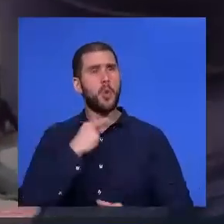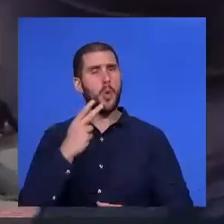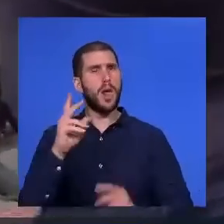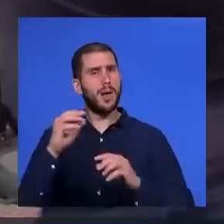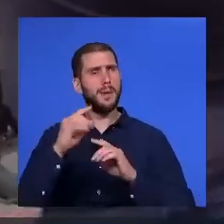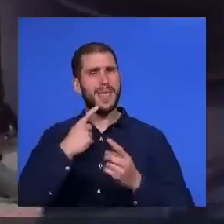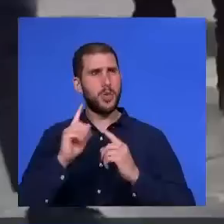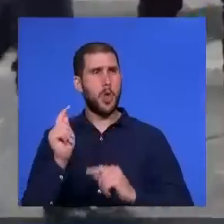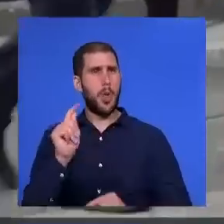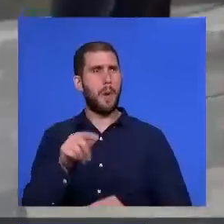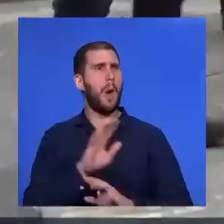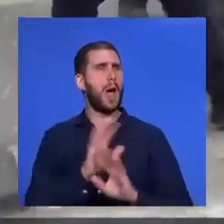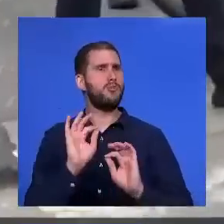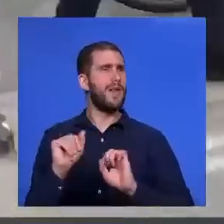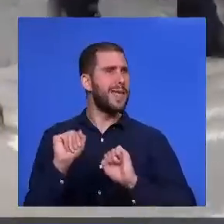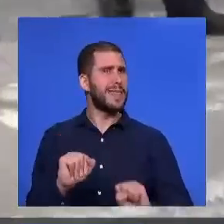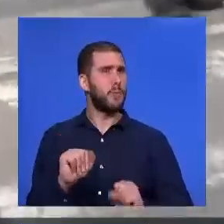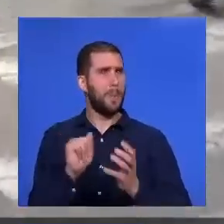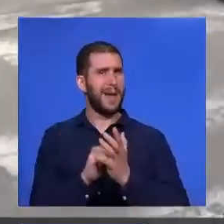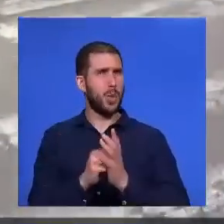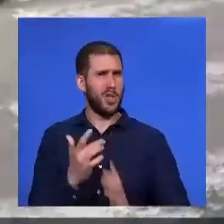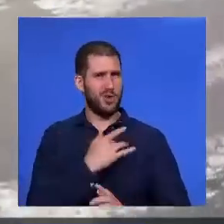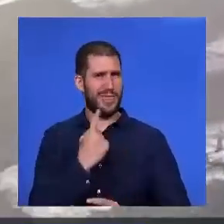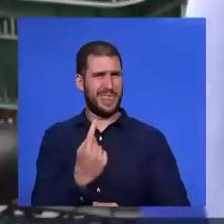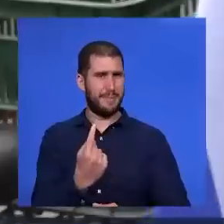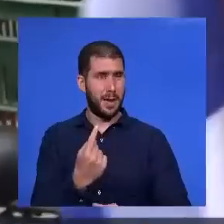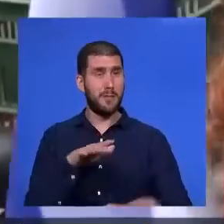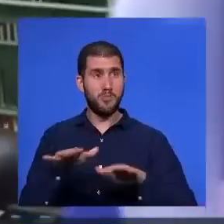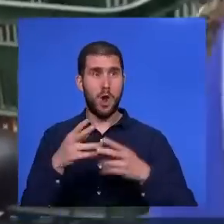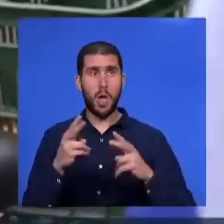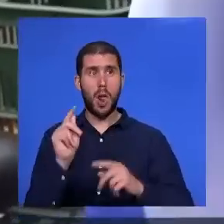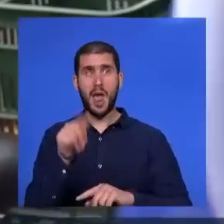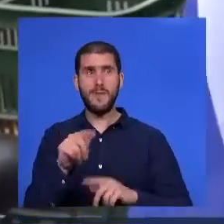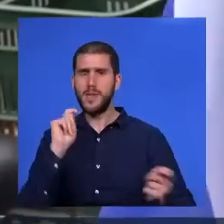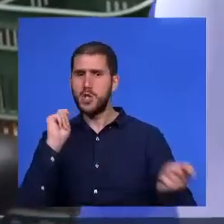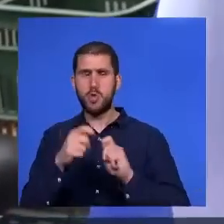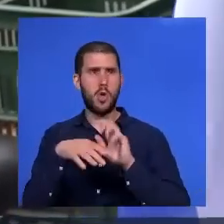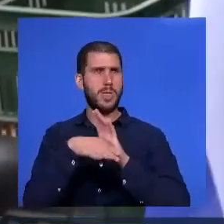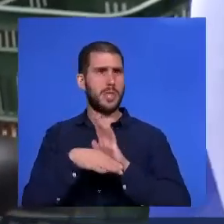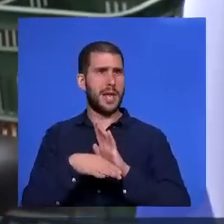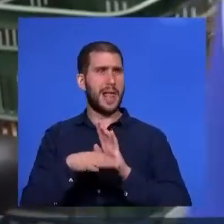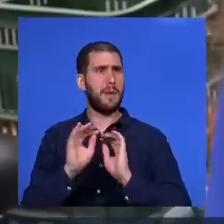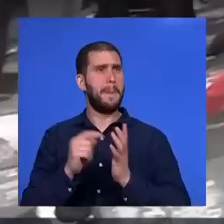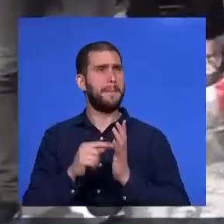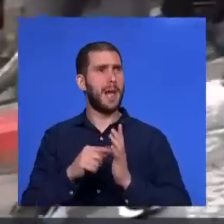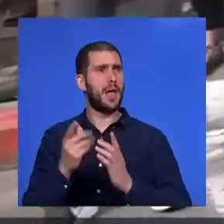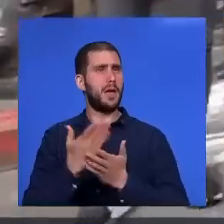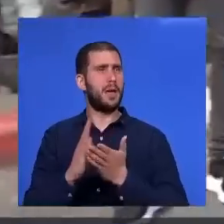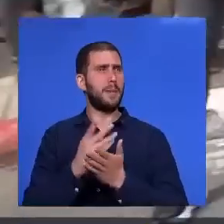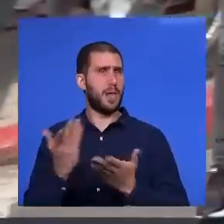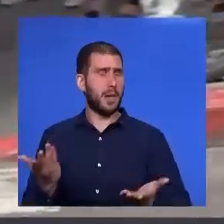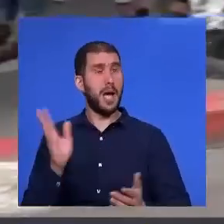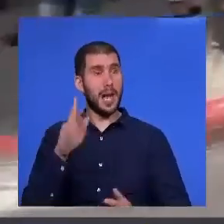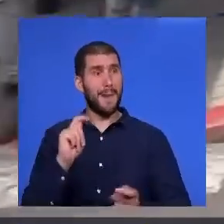לא התייצבו שם רק כדי לתמוך בעיתונאי הנתבע. הממשלה פה לא יכולה לבוא ולשנות את כל כללי המשחק בגלל שזה מה שהיא מחליטה. גם